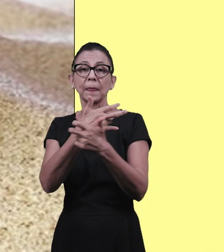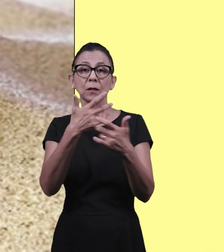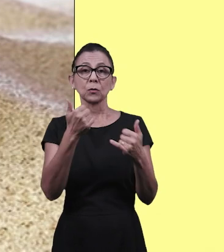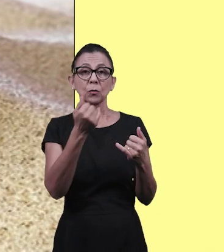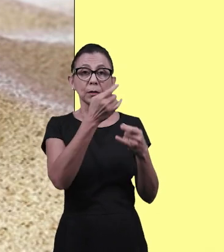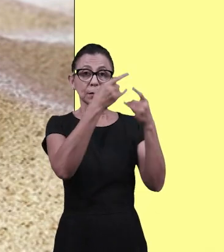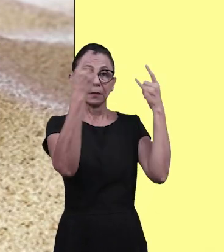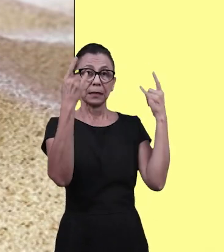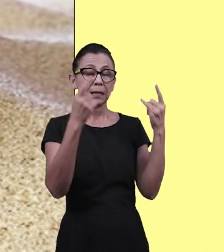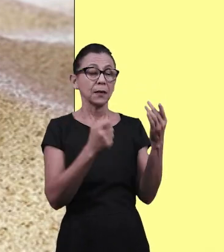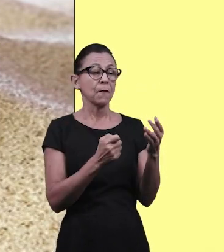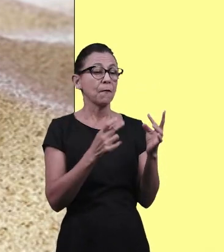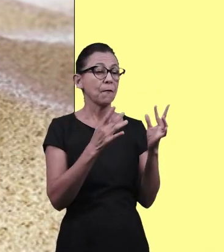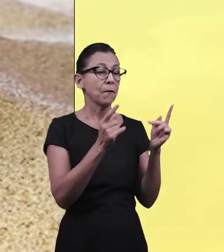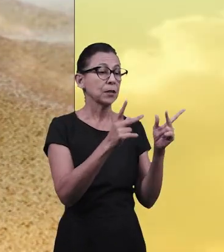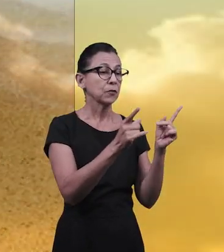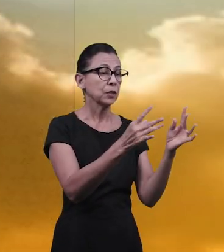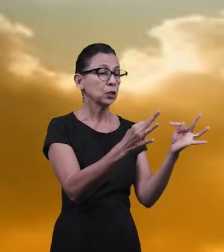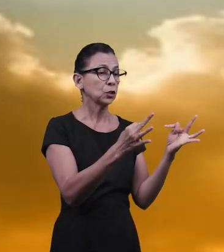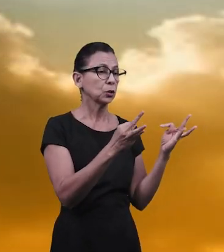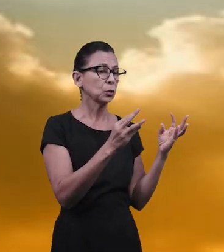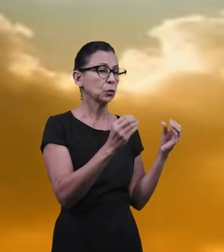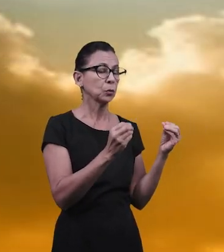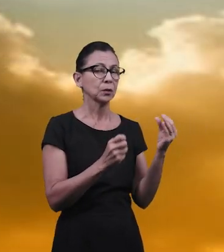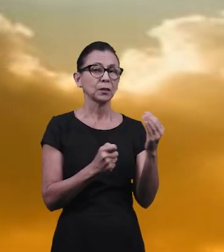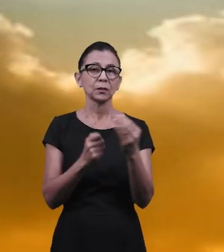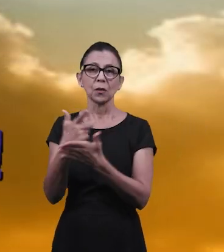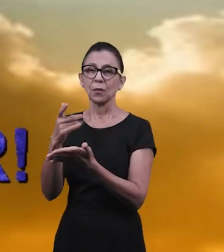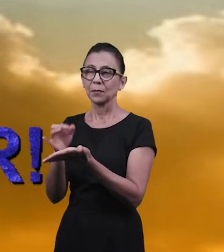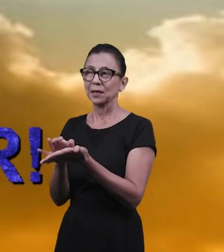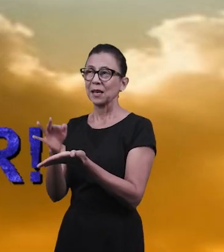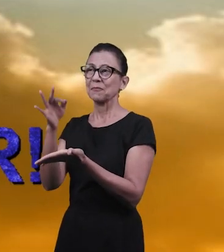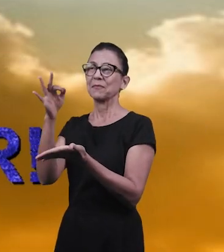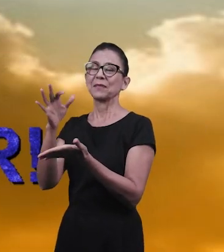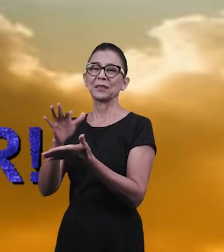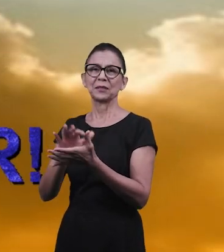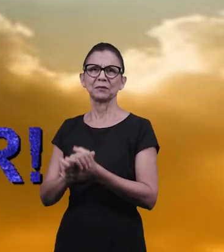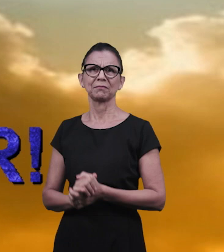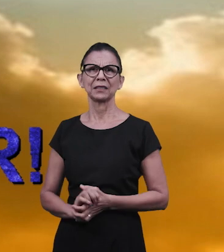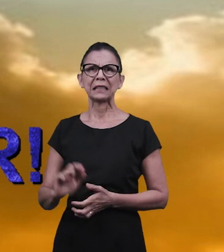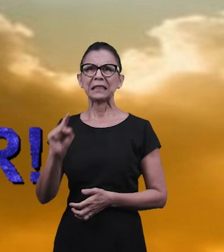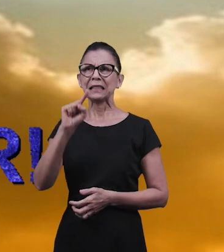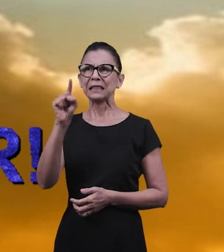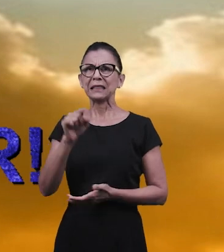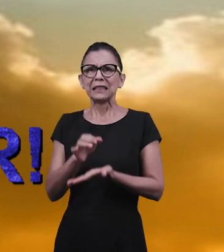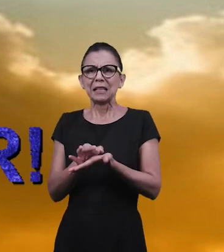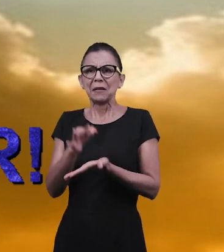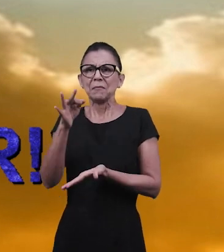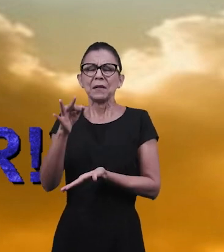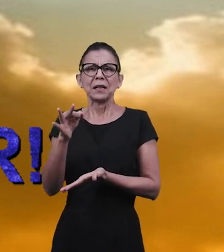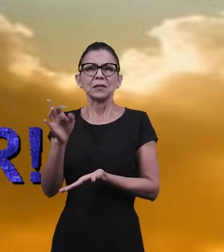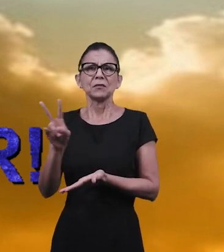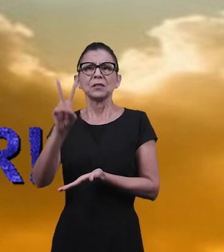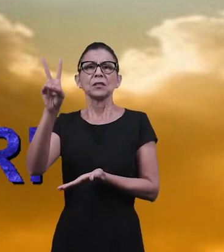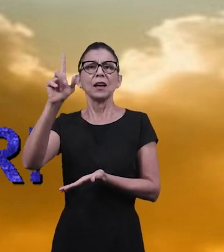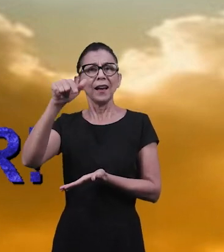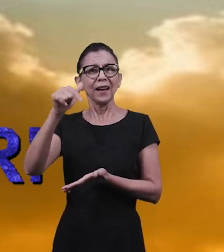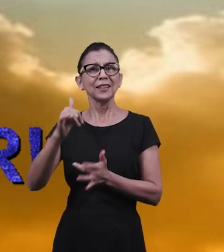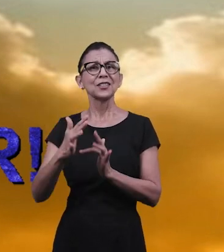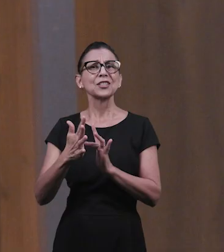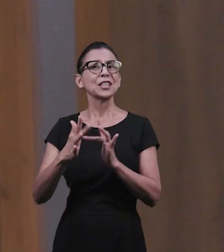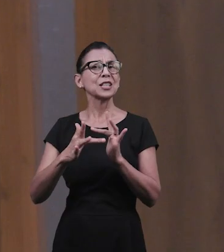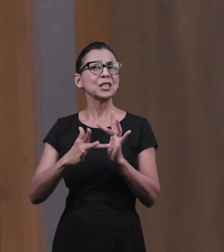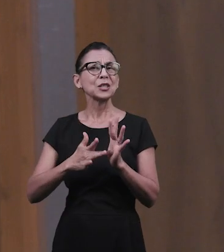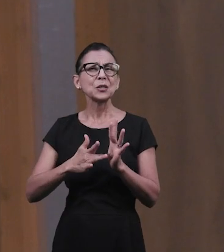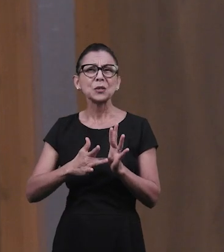la perle de grand prix? C'est Jésus. Jésus est le trésor le plus qui a plus de valeur